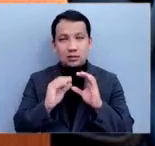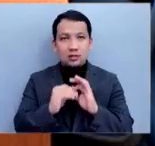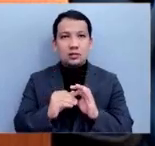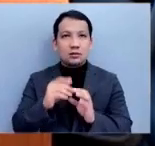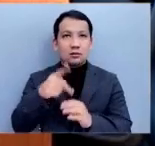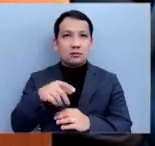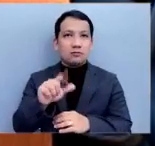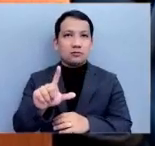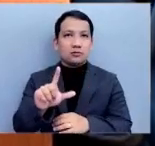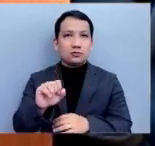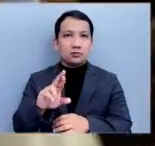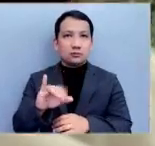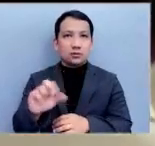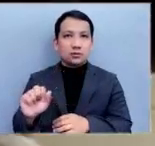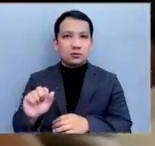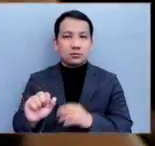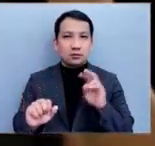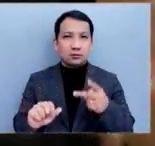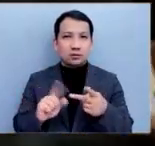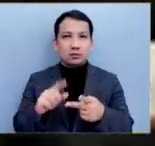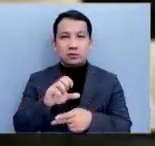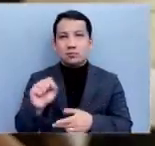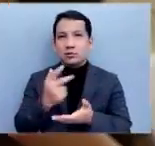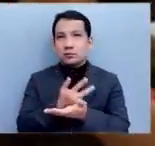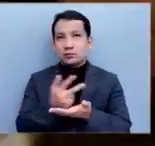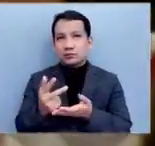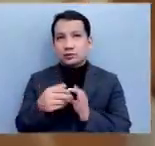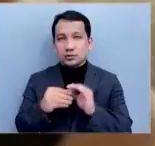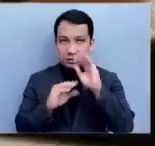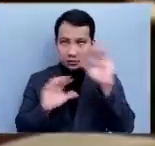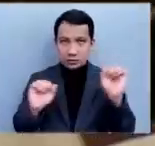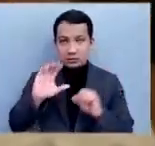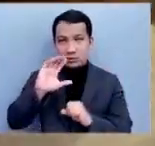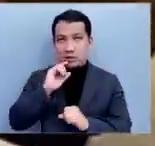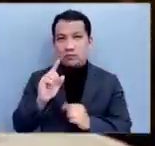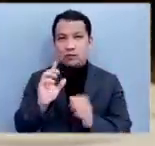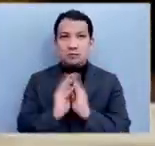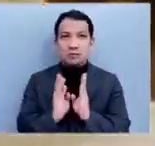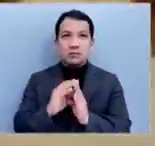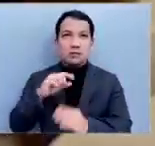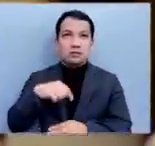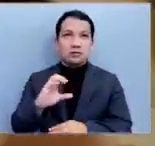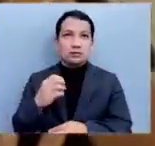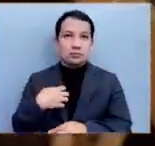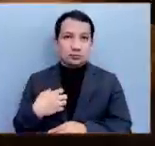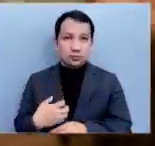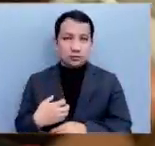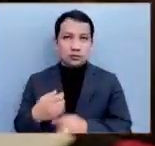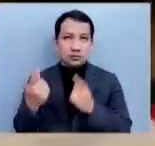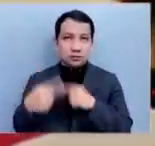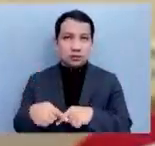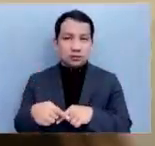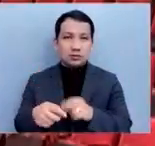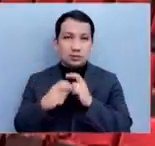Soriano pa rin ang ikalawang SONA. 3 linggo bago ang SONA ni Pangulong Marcos, nag-meeting na ang Quezon City Police District para sa pagpapaigting